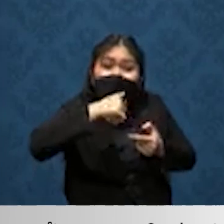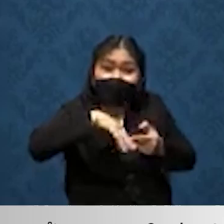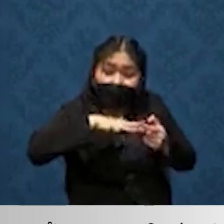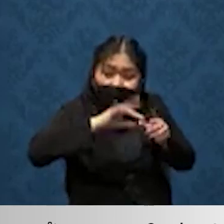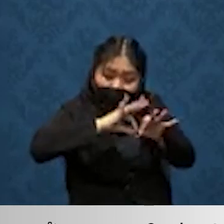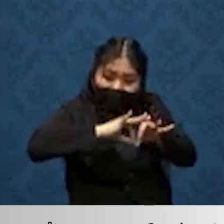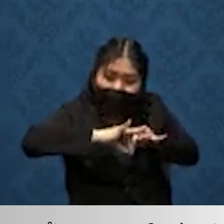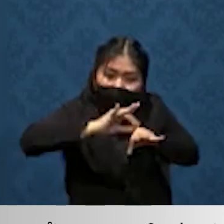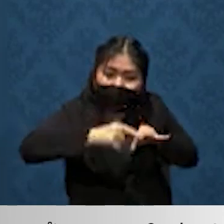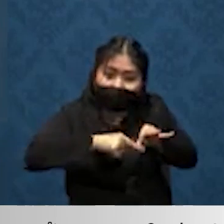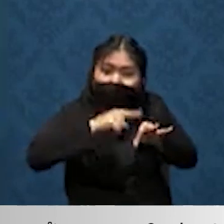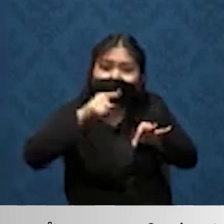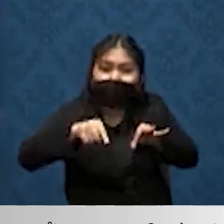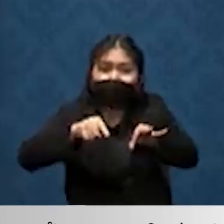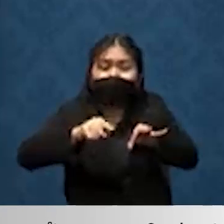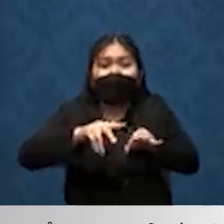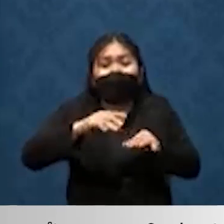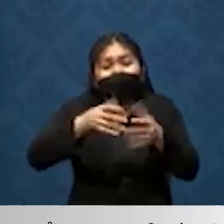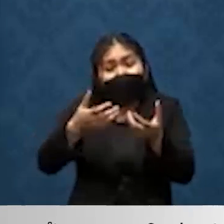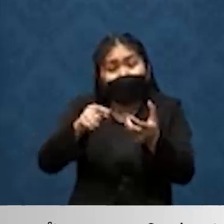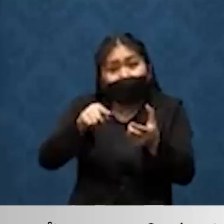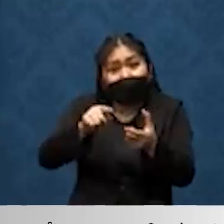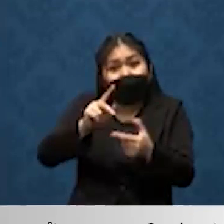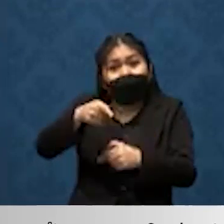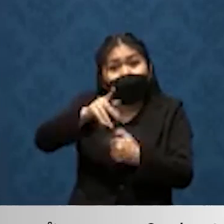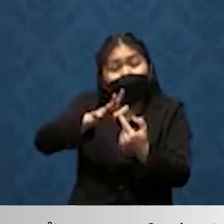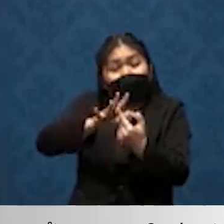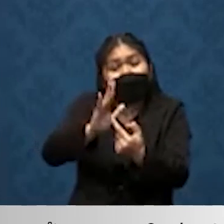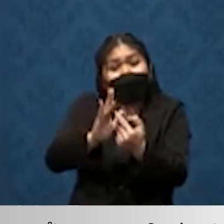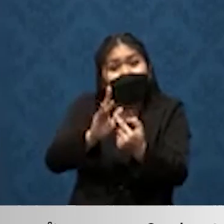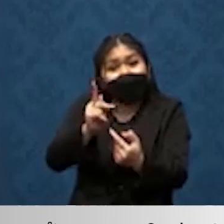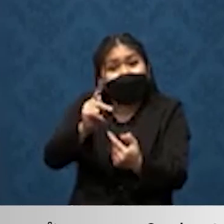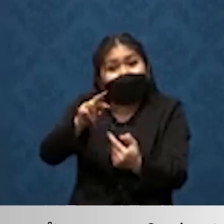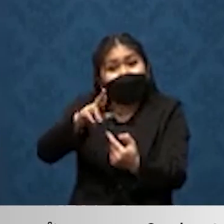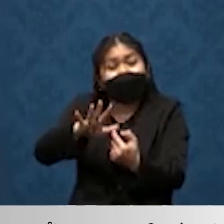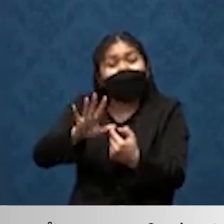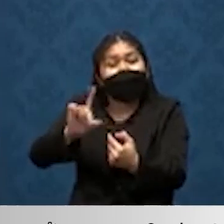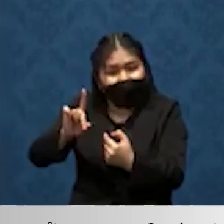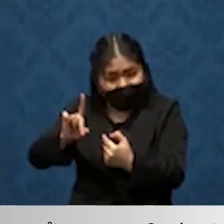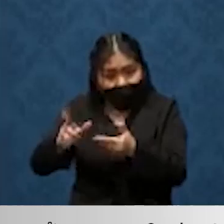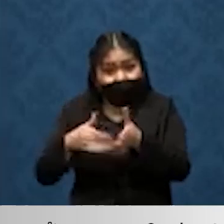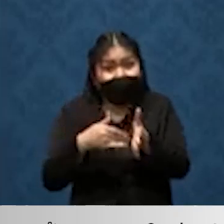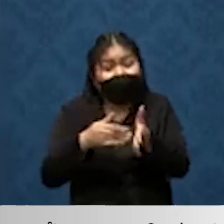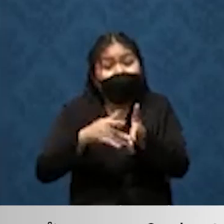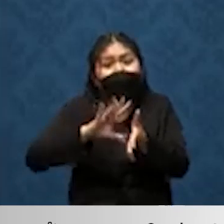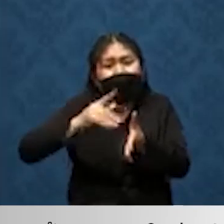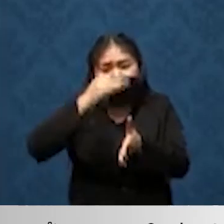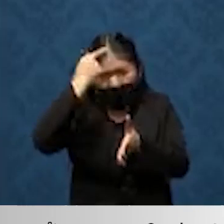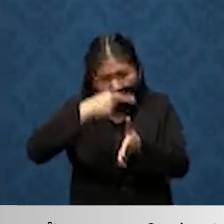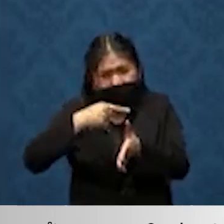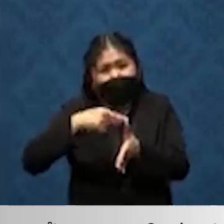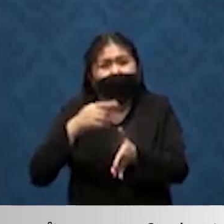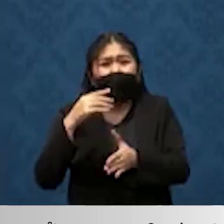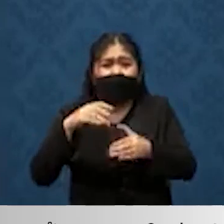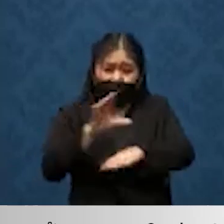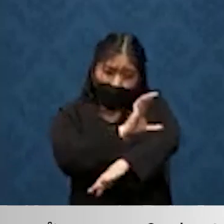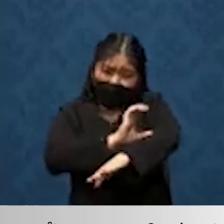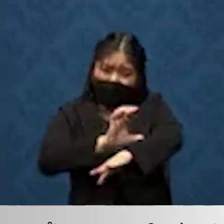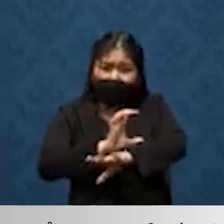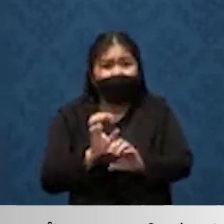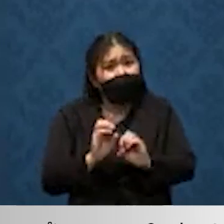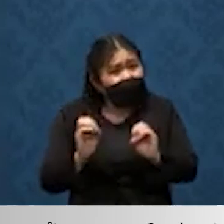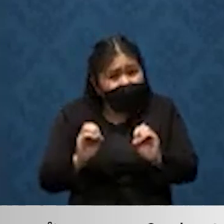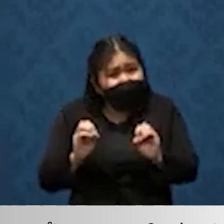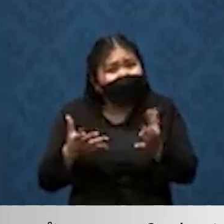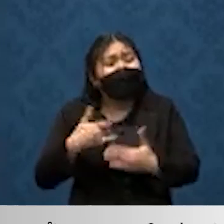กปากầnฤลดไฟฟ้าสายสีช่มพูเพระยัขาดการเชื่อต่ระบบไฟาอยู่ถ้ายที่สุดนี้ ดีช่างจ